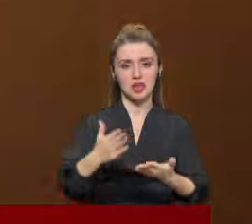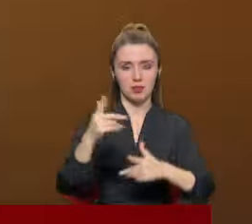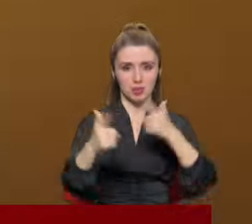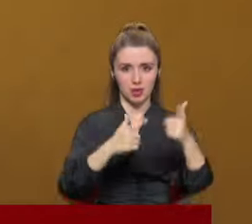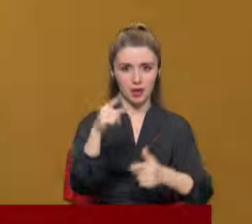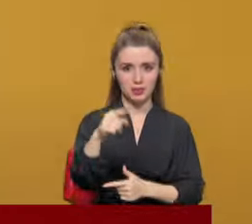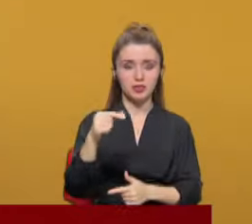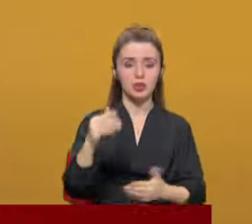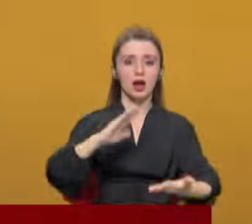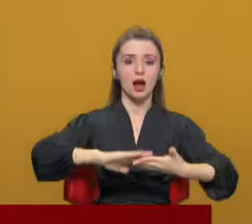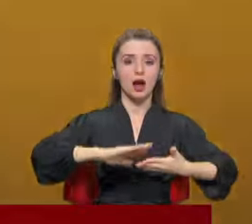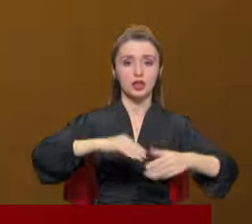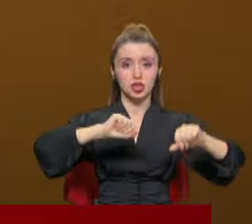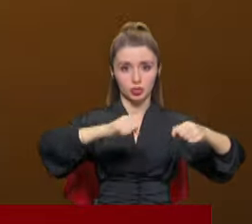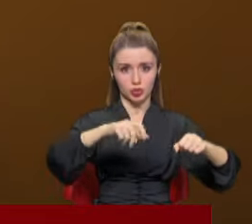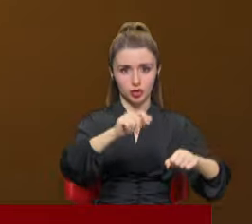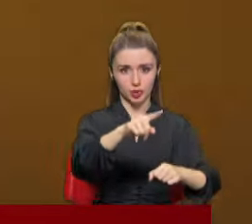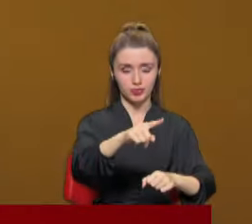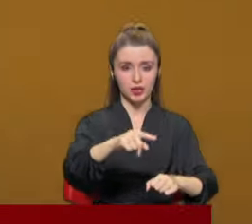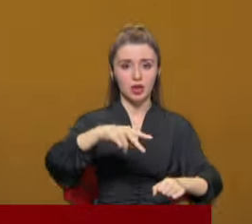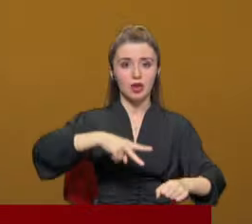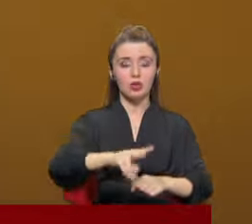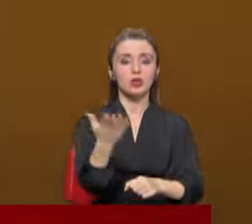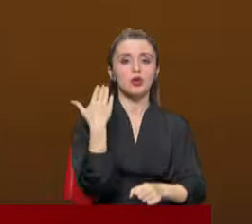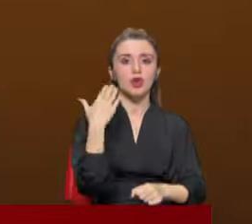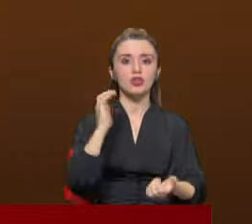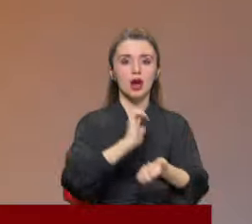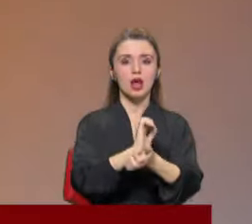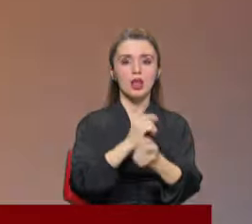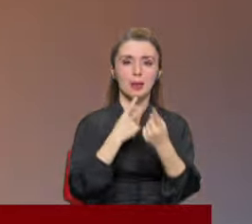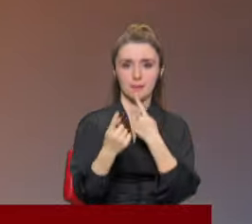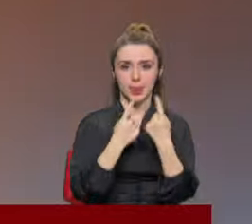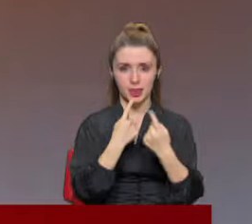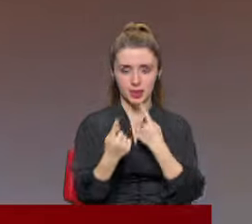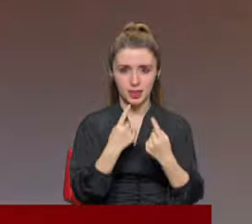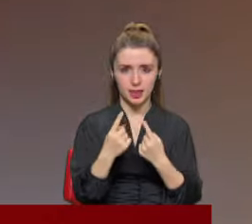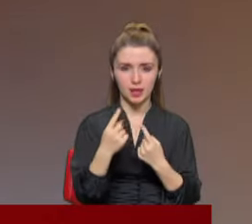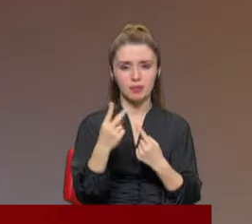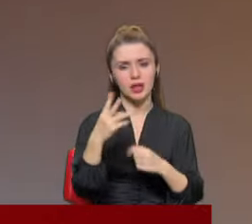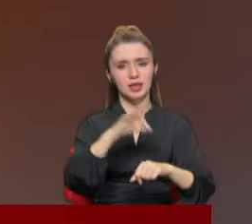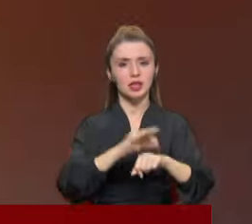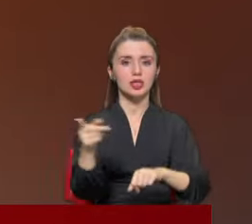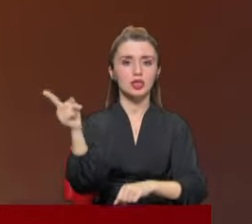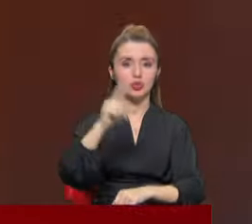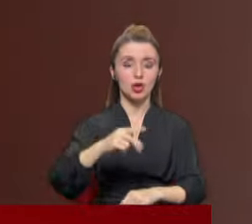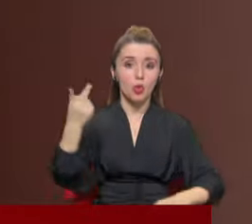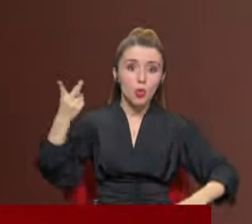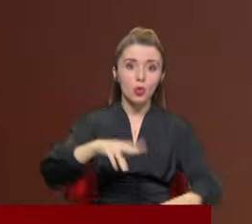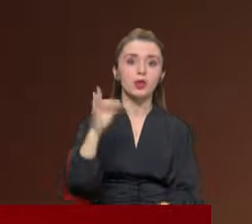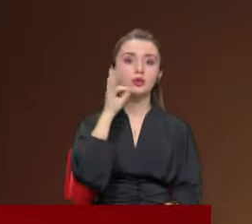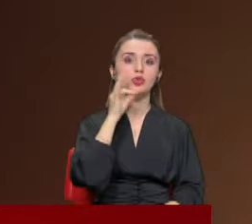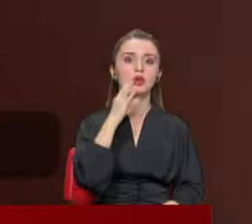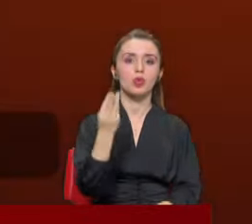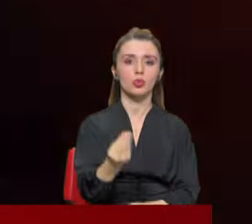kamerasıyla. Bu kez arkadaşı kullanıyordu motosikleti. Yola çıkmadan önce aileleriyle de konuştular ama birkaç dakika sonra ölümden